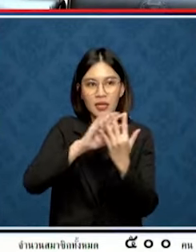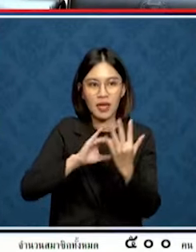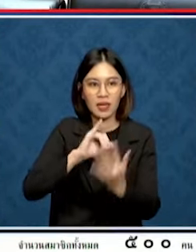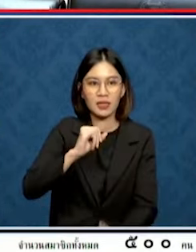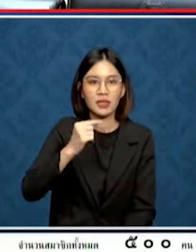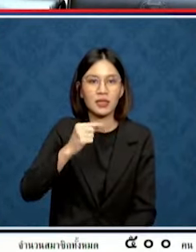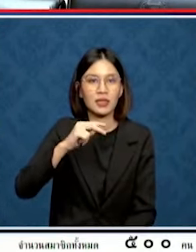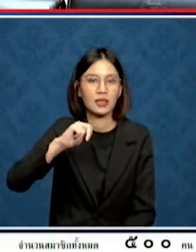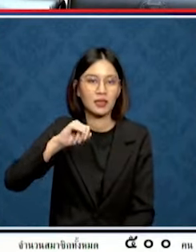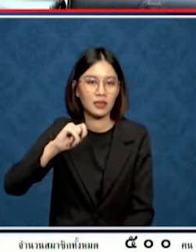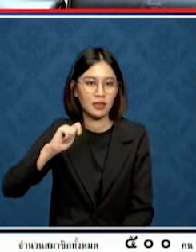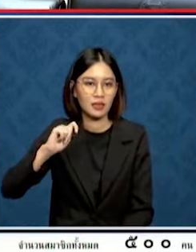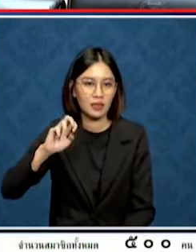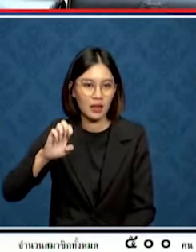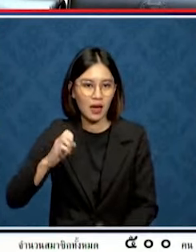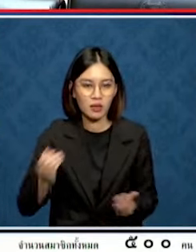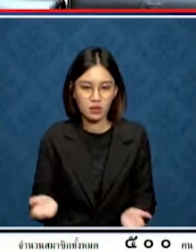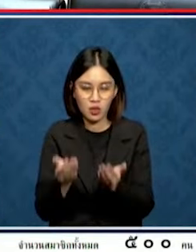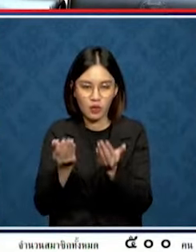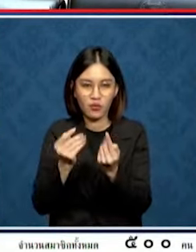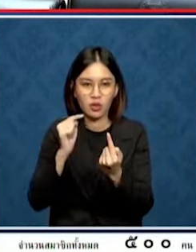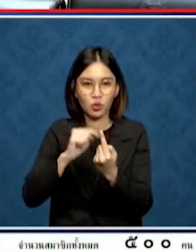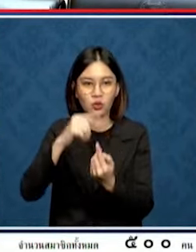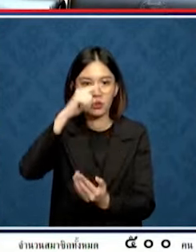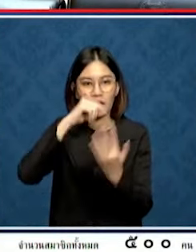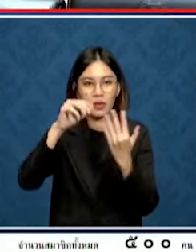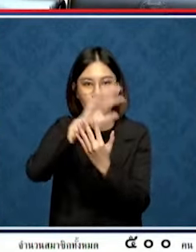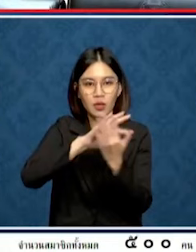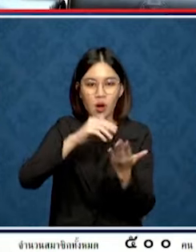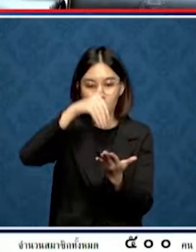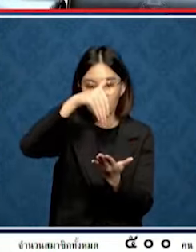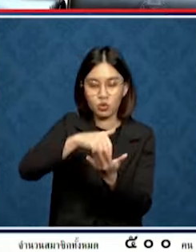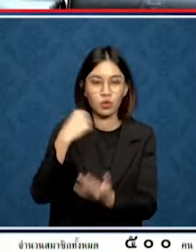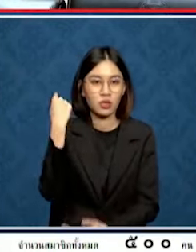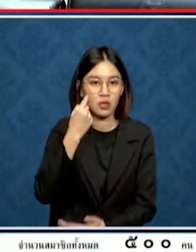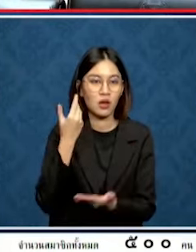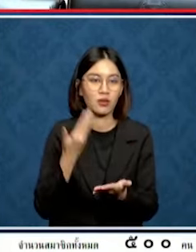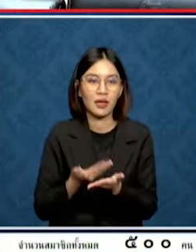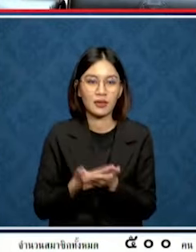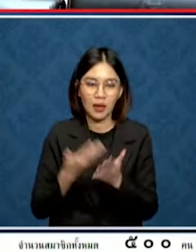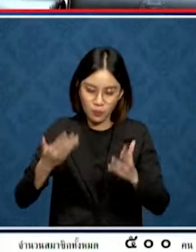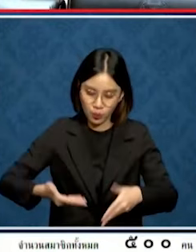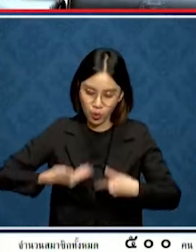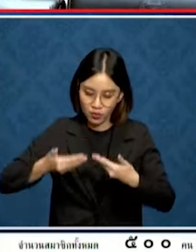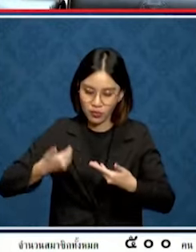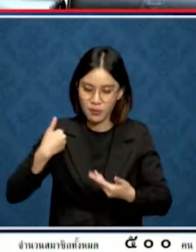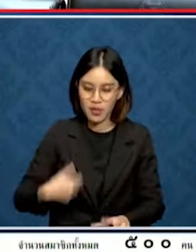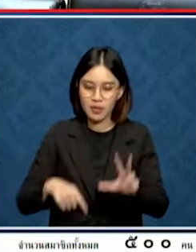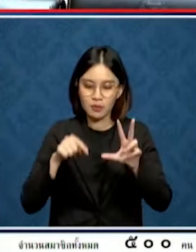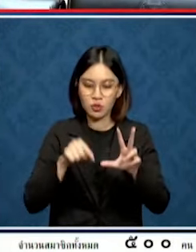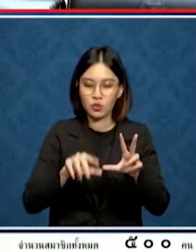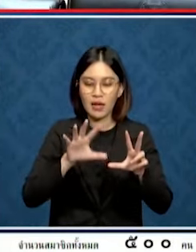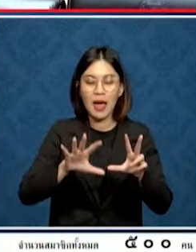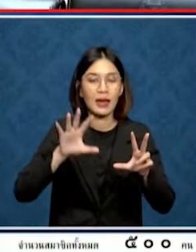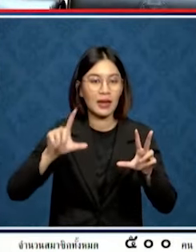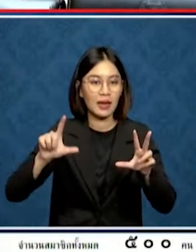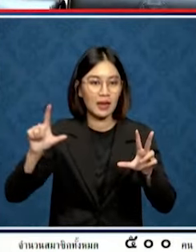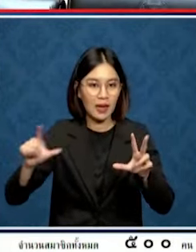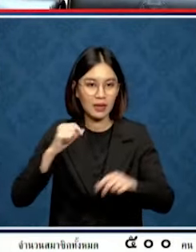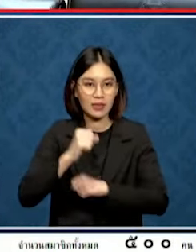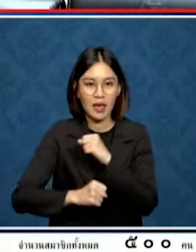ะที่รัฐบาลจะผลักดันให้ไทยเป็นทัวริซึมหับผลักดันให้ไทยมีรายได้ค่ะจากการท่องเที่ยว 3.5 ล้านล้านบาทใน